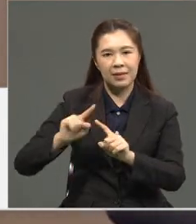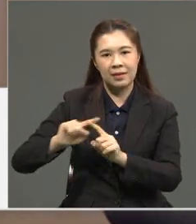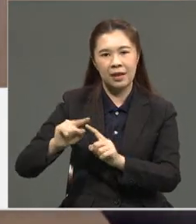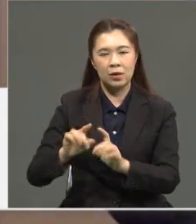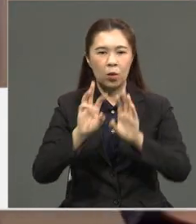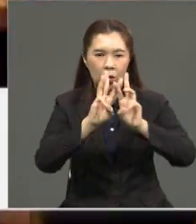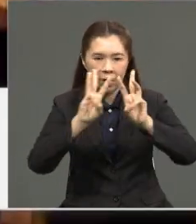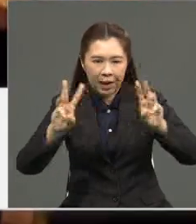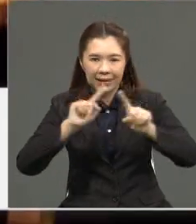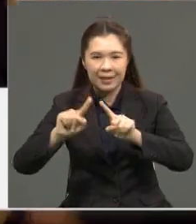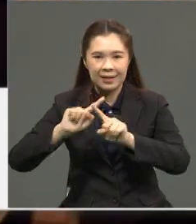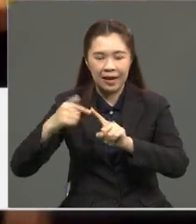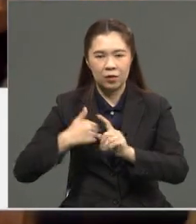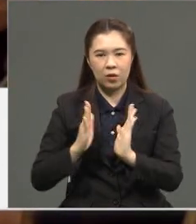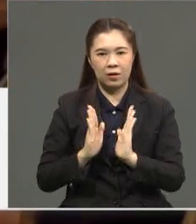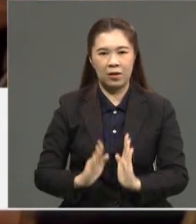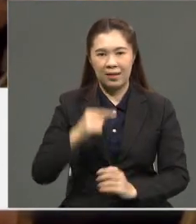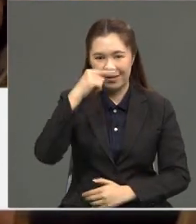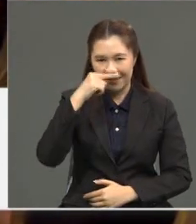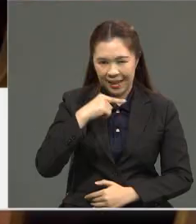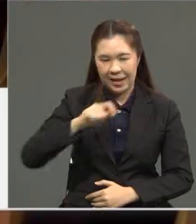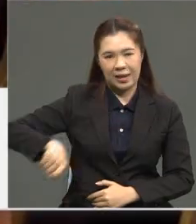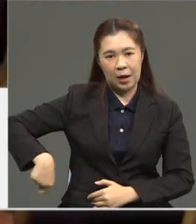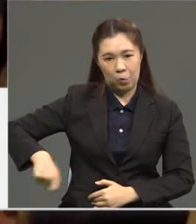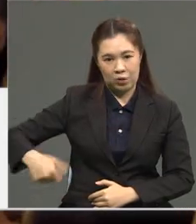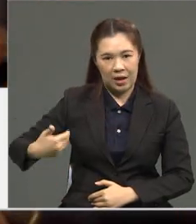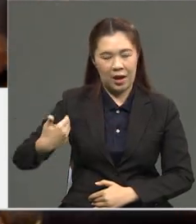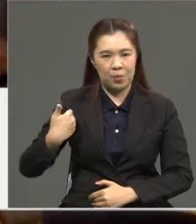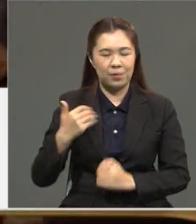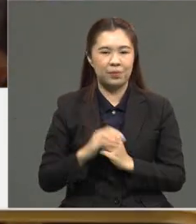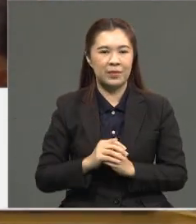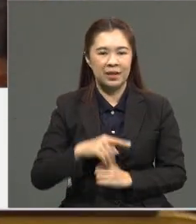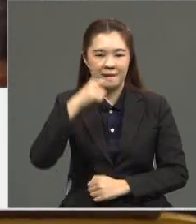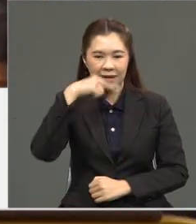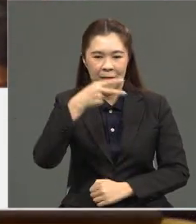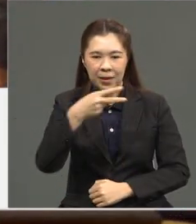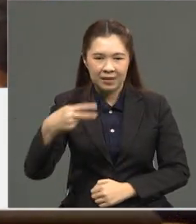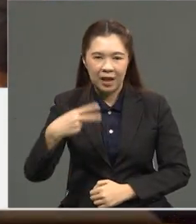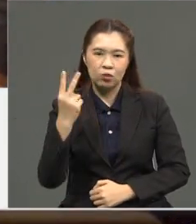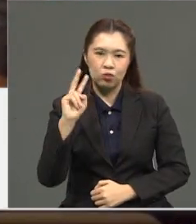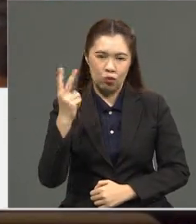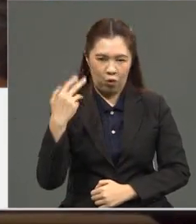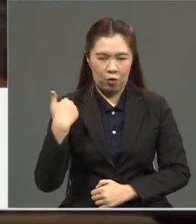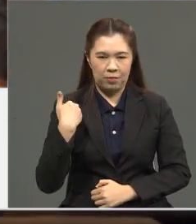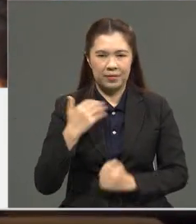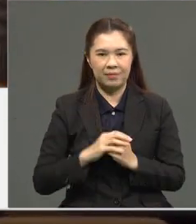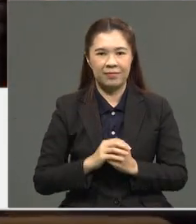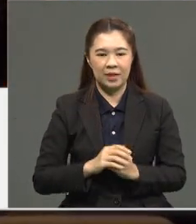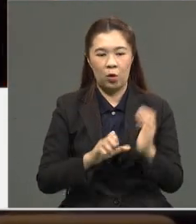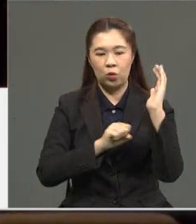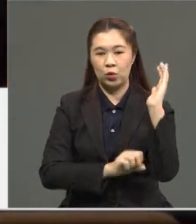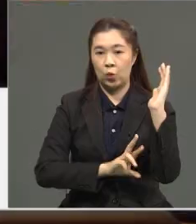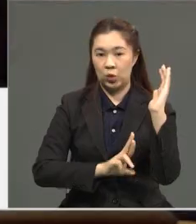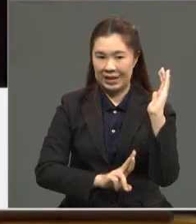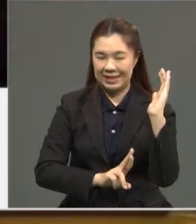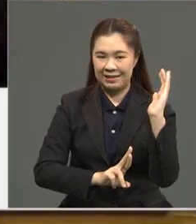การวิทยุคู่แฝดไทยกัมพูชาที่มีการจัดรายการ 2ภาษาร่วมกันกับระหว่างสถานีวิทยุกระจายเสียงจังหวัดสุรินทร์